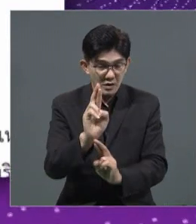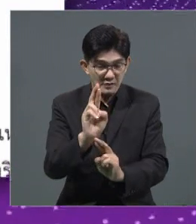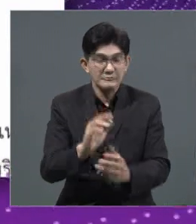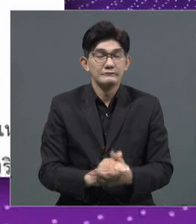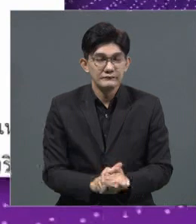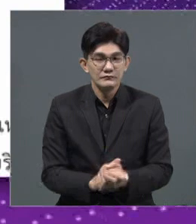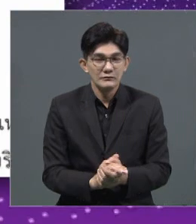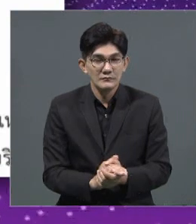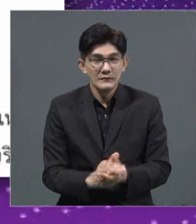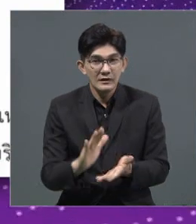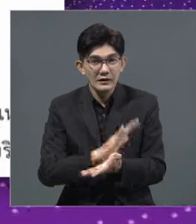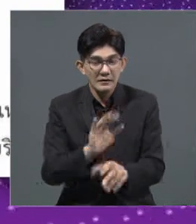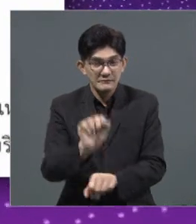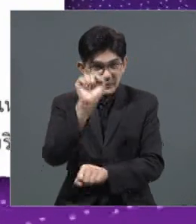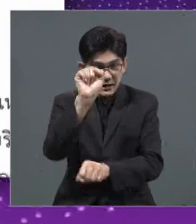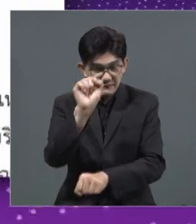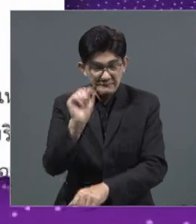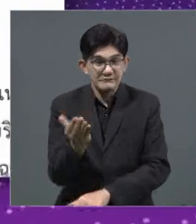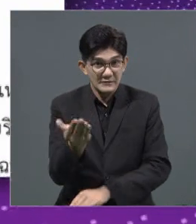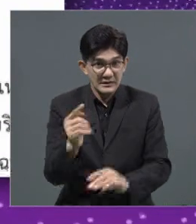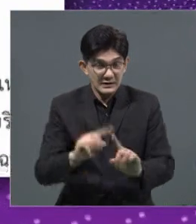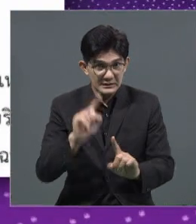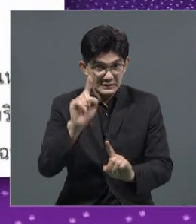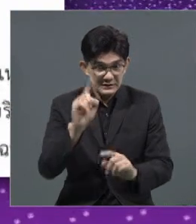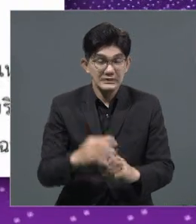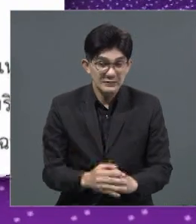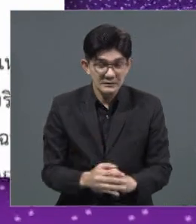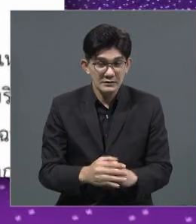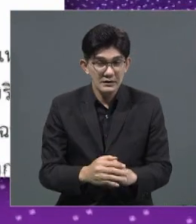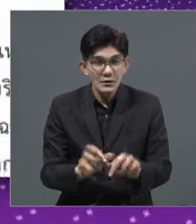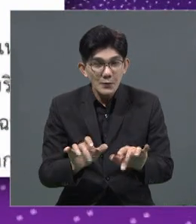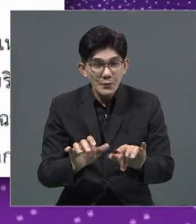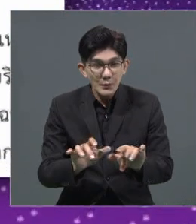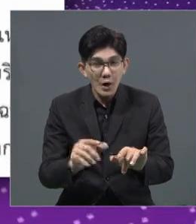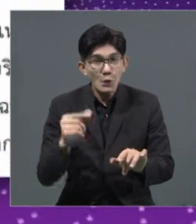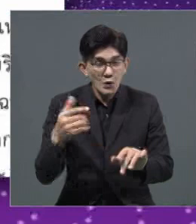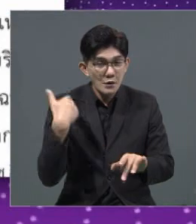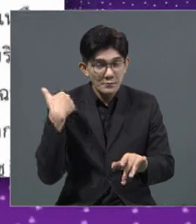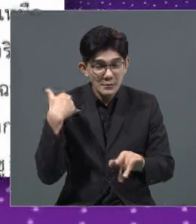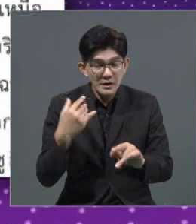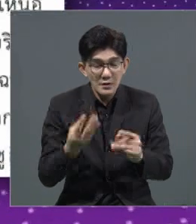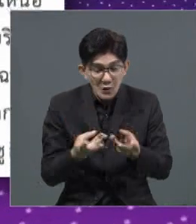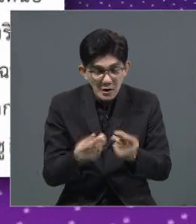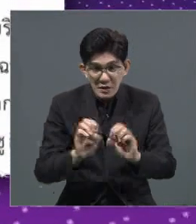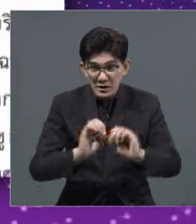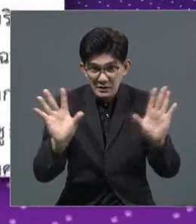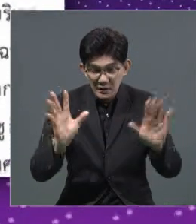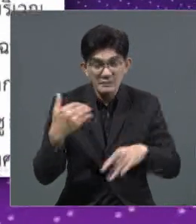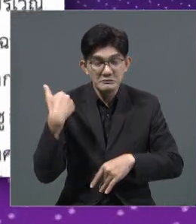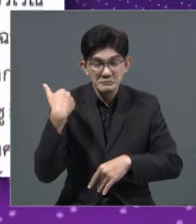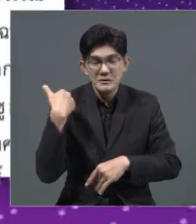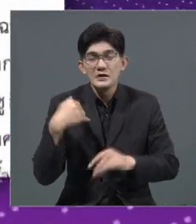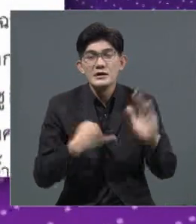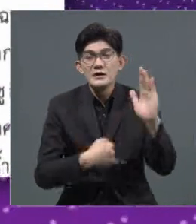ที่ลุ่มนี่เป็นเอกสารของกรมอุตุนะฮะเป็นฉบับที่ 1นะครับอันนี้ถ้าเข้า Googleไปเสิร์ชเนี่ยเขาจะลงรายละเอียดชัดเลย 21พื้นที่จังหวัดไหน